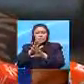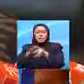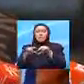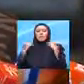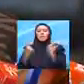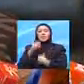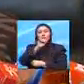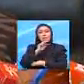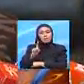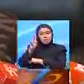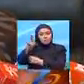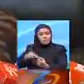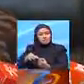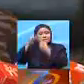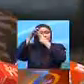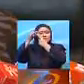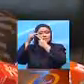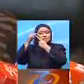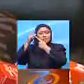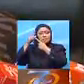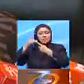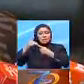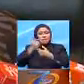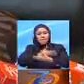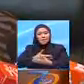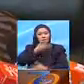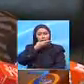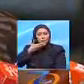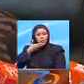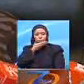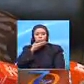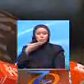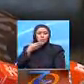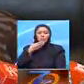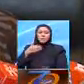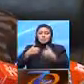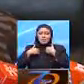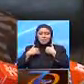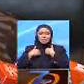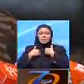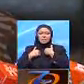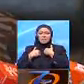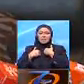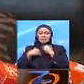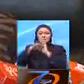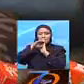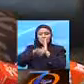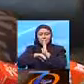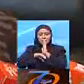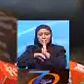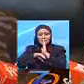OKU, terutamanya anak-anak muda yang ada kelainan ataupun kekurangan upaya